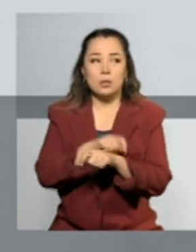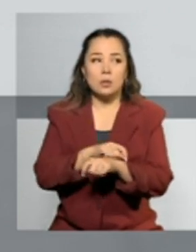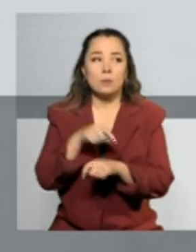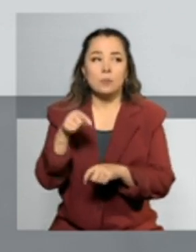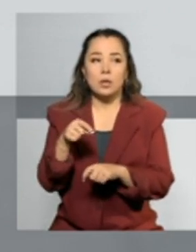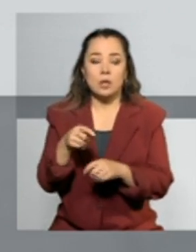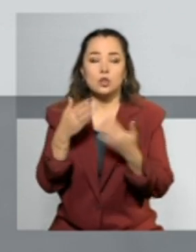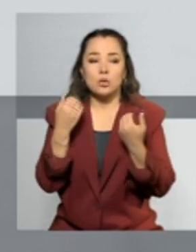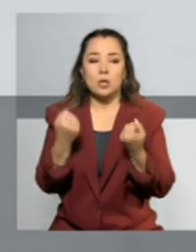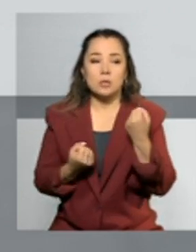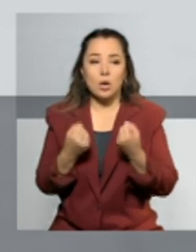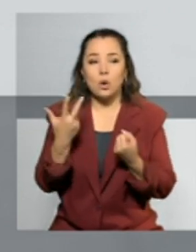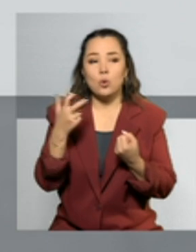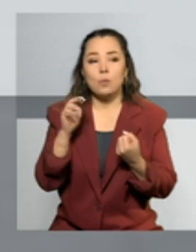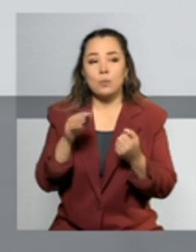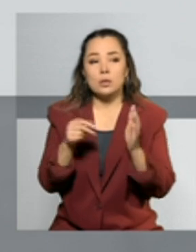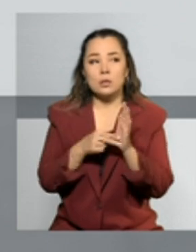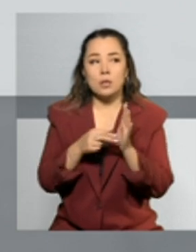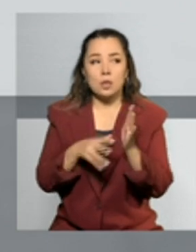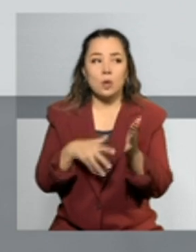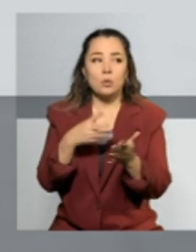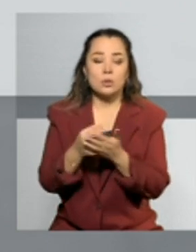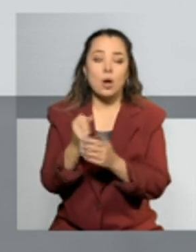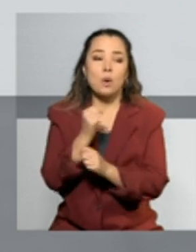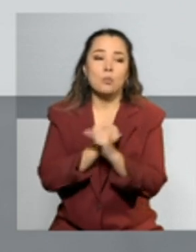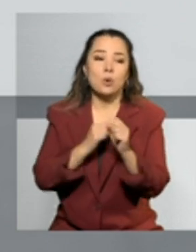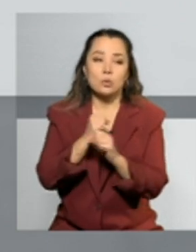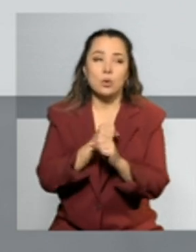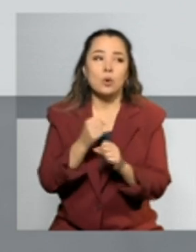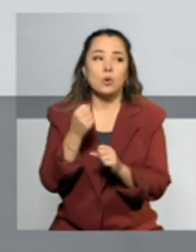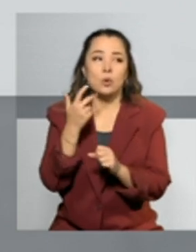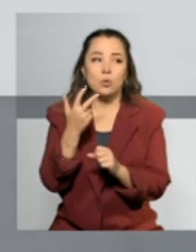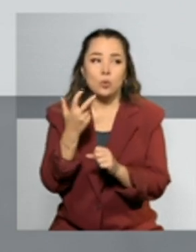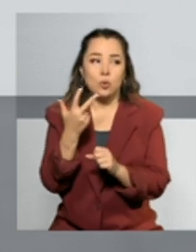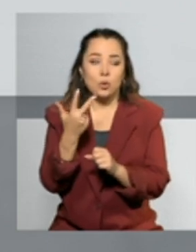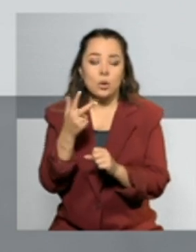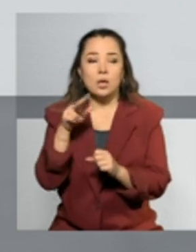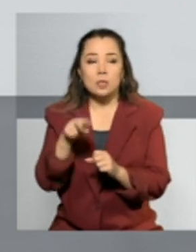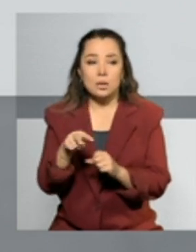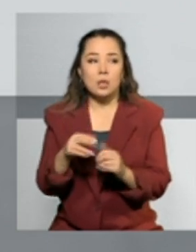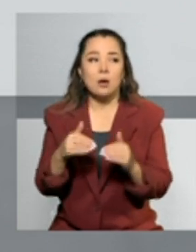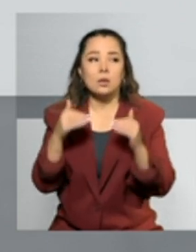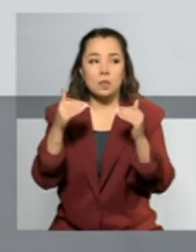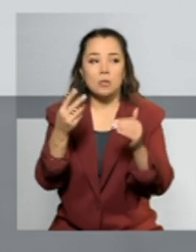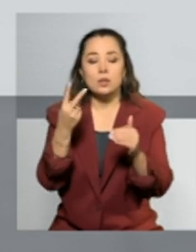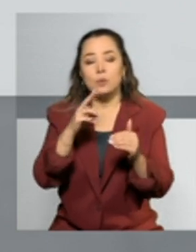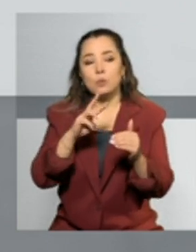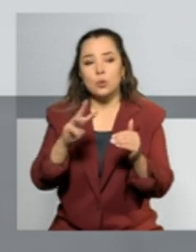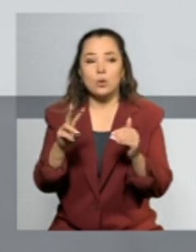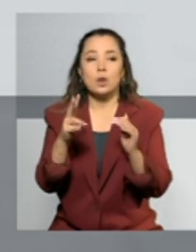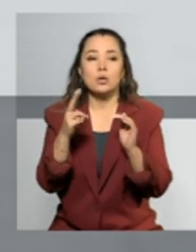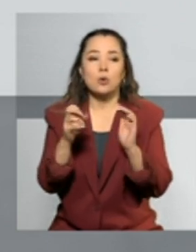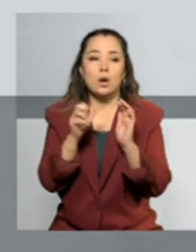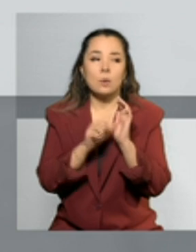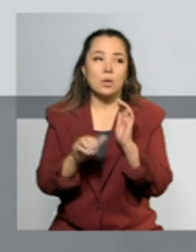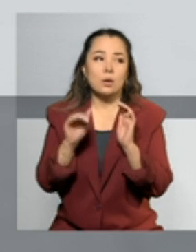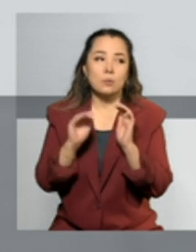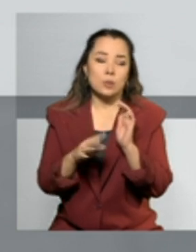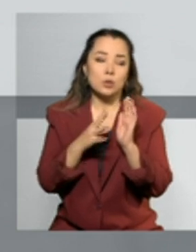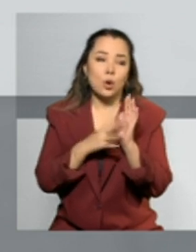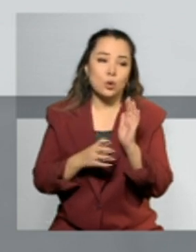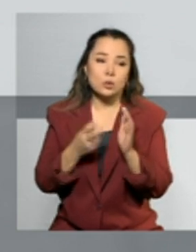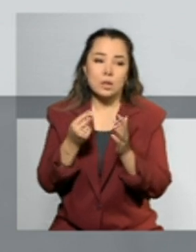жеңіл көлік үшін 300 мыңға жоқ теңге төлесе, моторы 3 литрден асатын көліктер 2 миллион 260 900 теңге